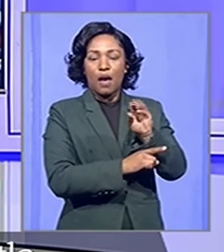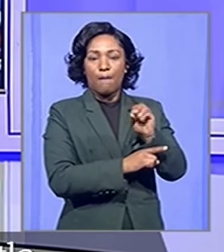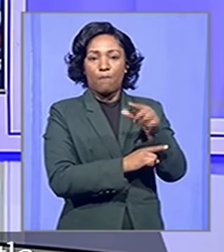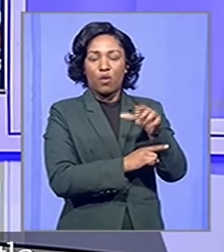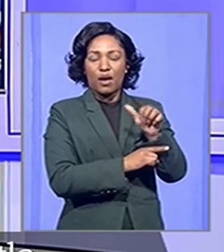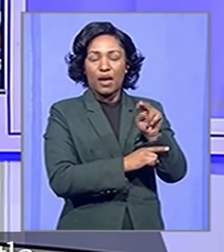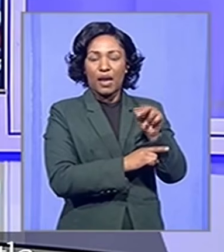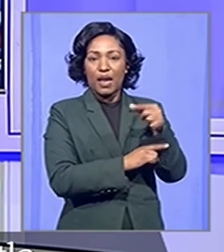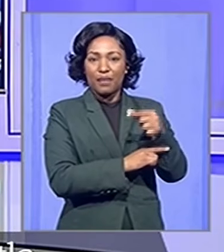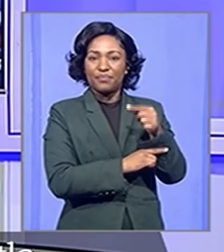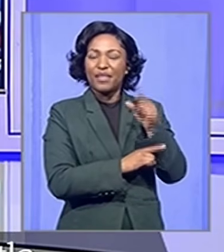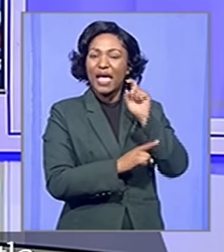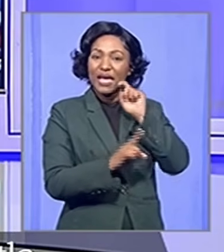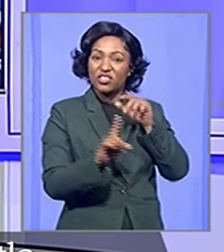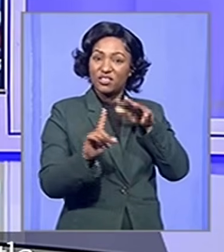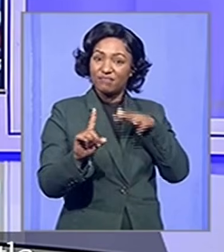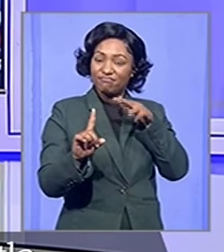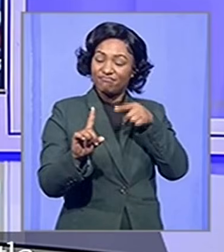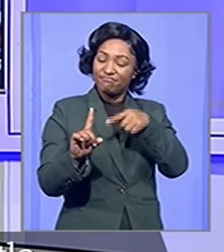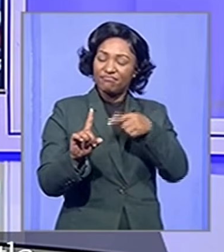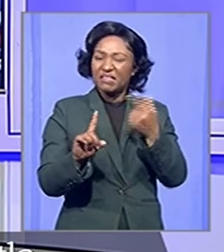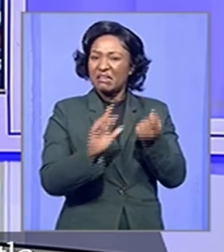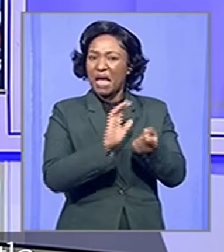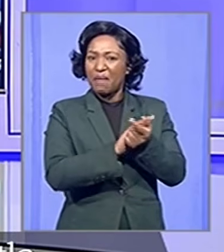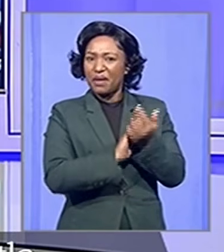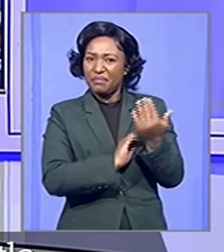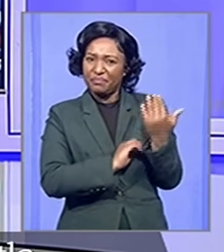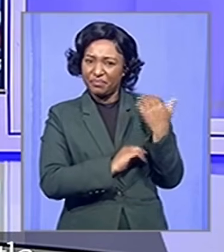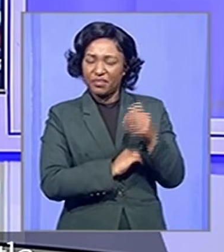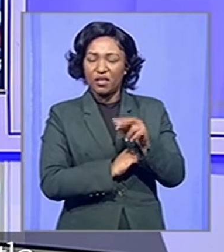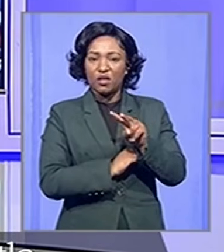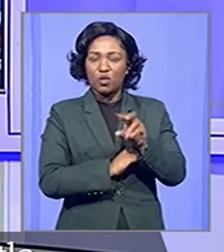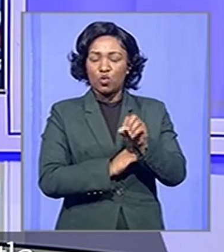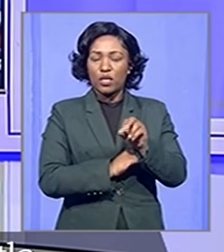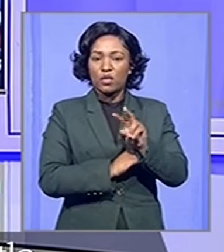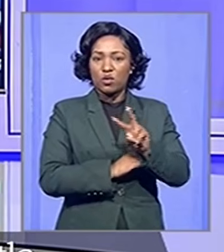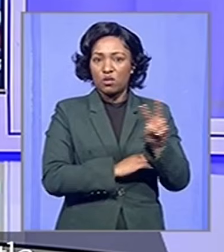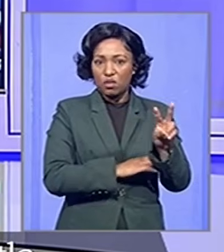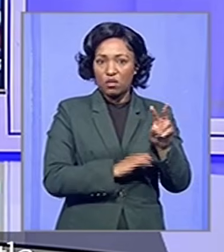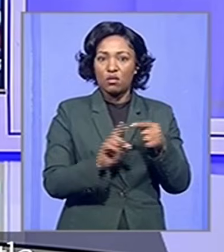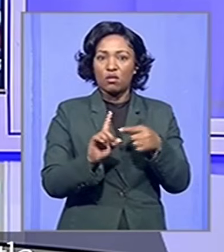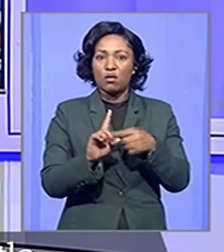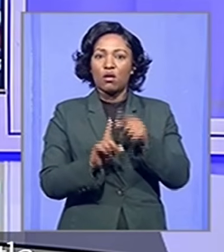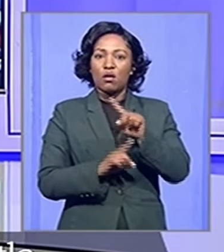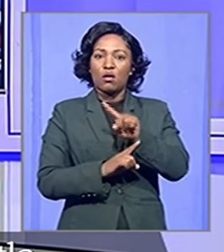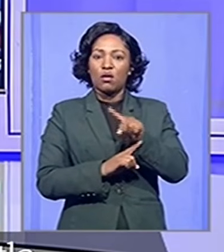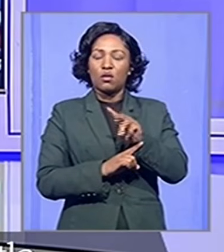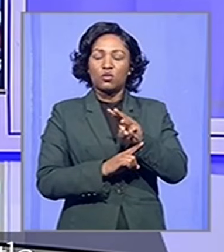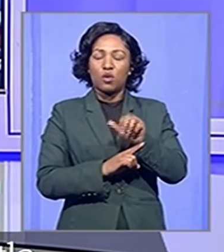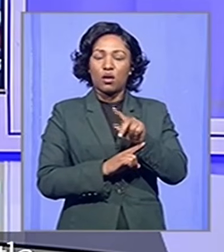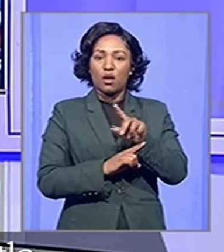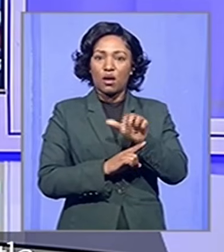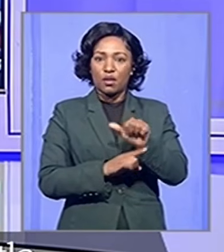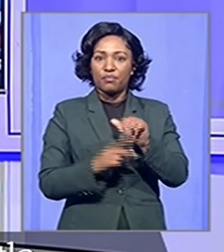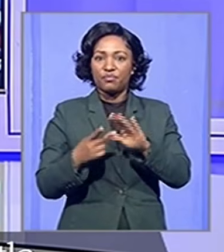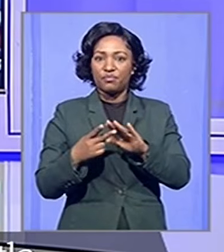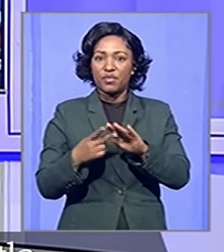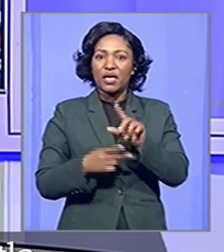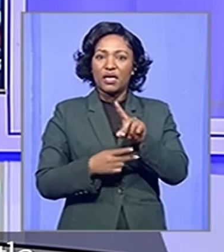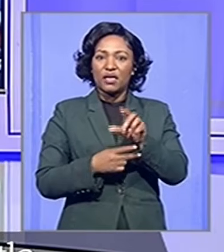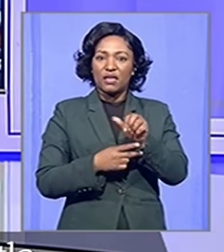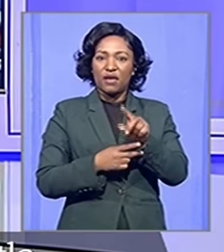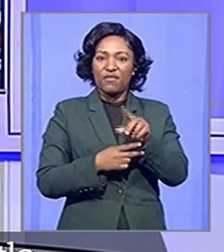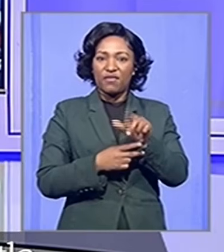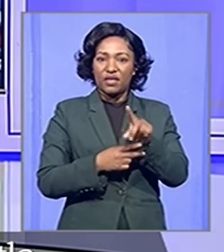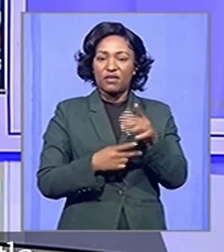ka 2022. Mbumba Nzizwa Kwalwa le moqosuwa mmoho le yena Ellen David Kangumbe ba hlaeletsa kgutswane lekgotleng